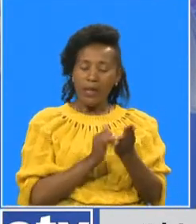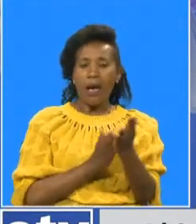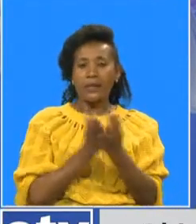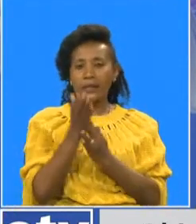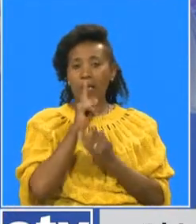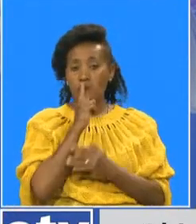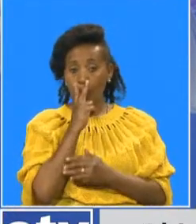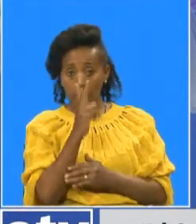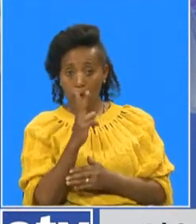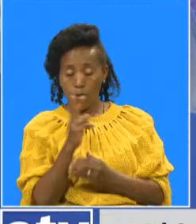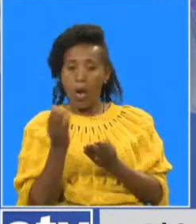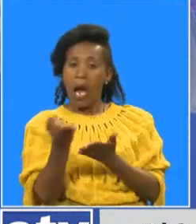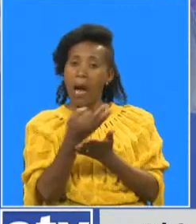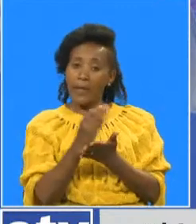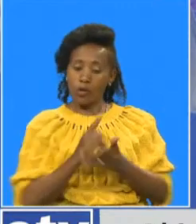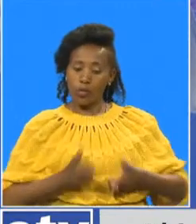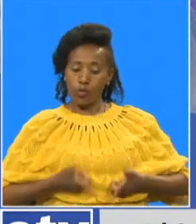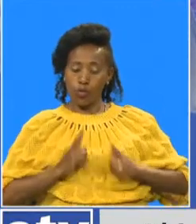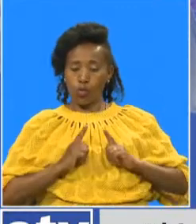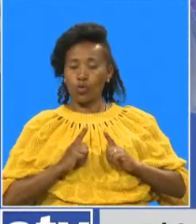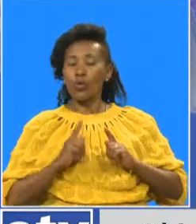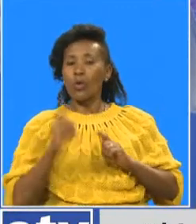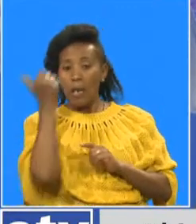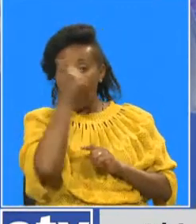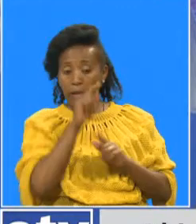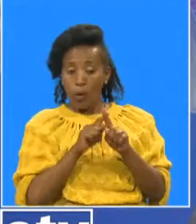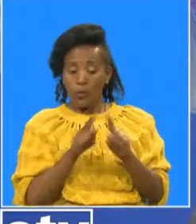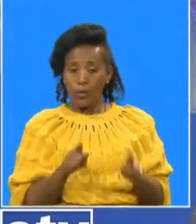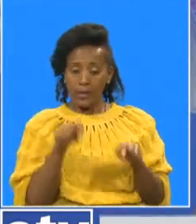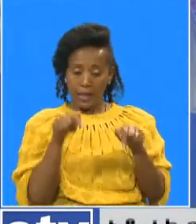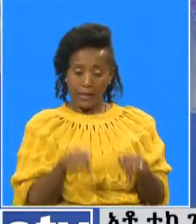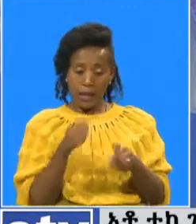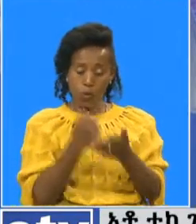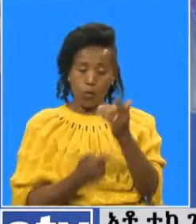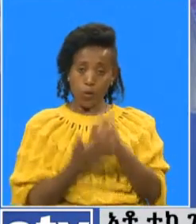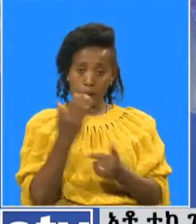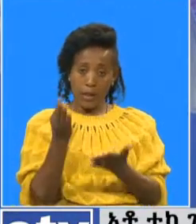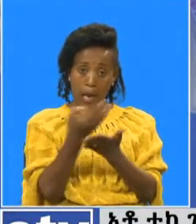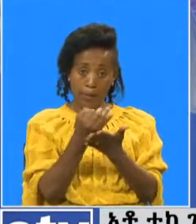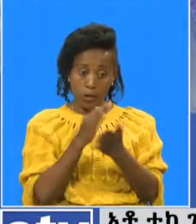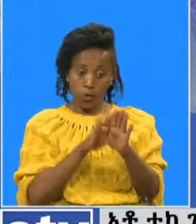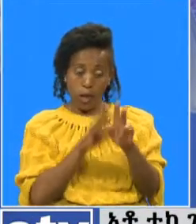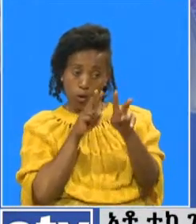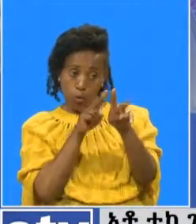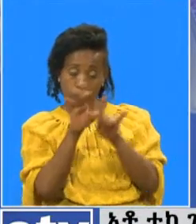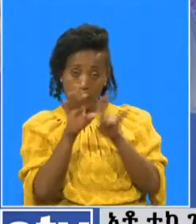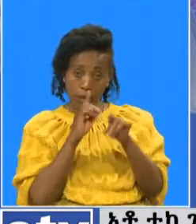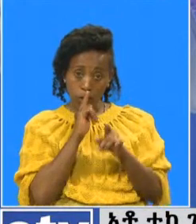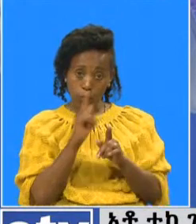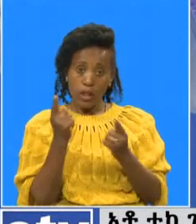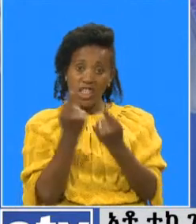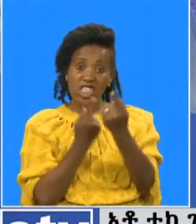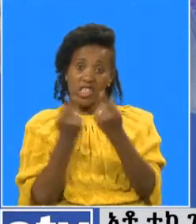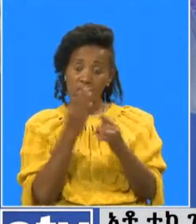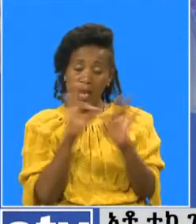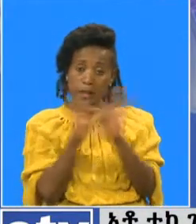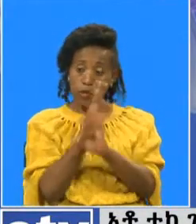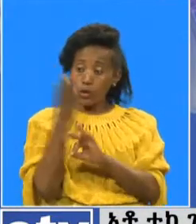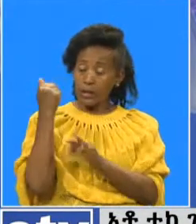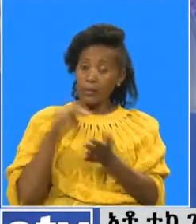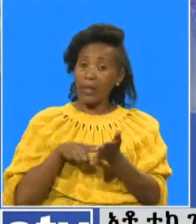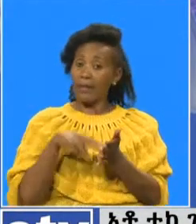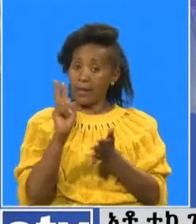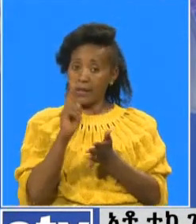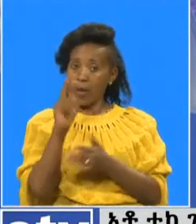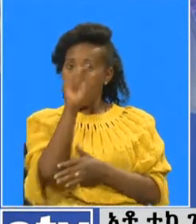ነው የምናየው። አምራቹ ላይ የሚኖረው ተጽዕኖ ባይ ዘ ወይ የዛሬ ውይይት አምራች ላይ ፎከስ ስላደረገ ነው እንጂ እንደ ንግድና ኢንዱስትሪ ቅድም